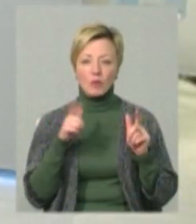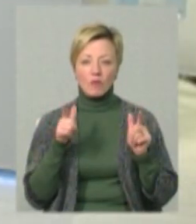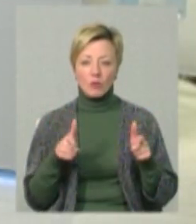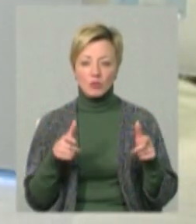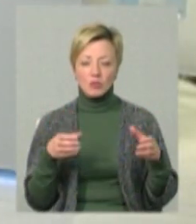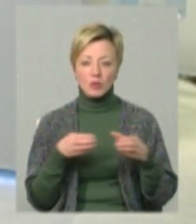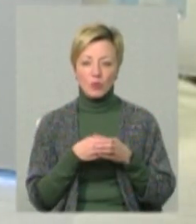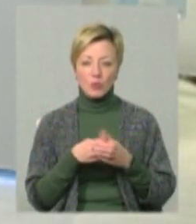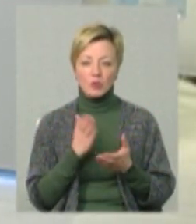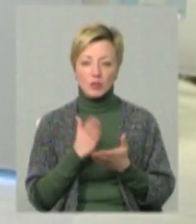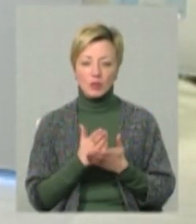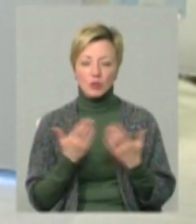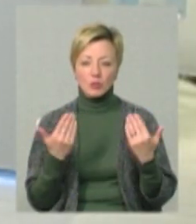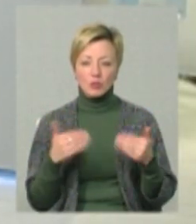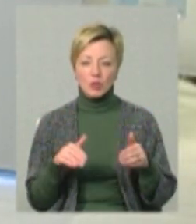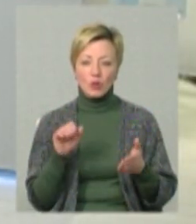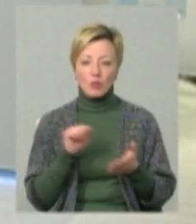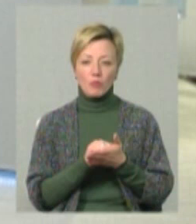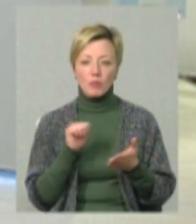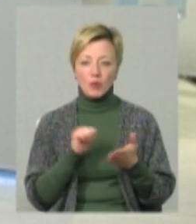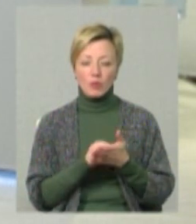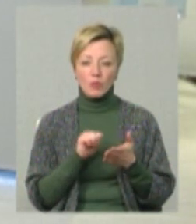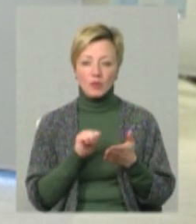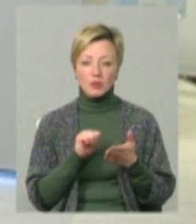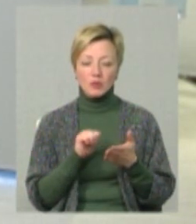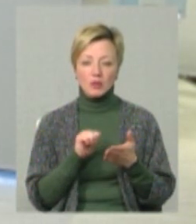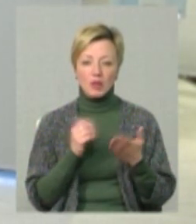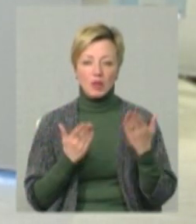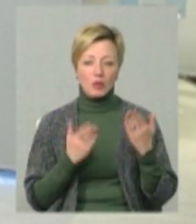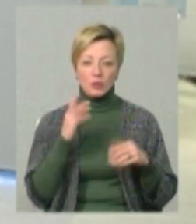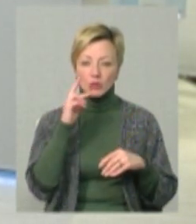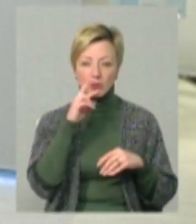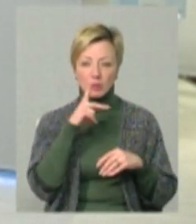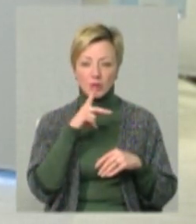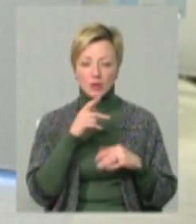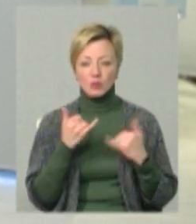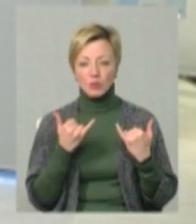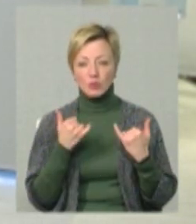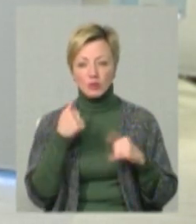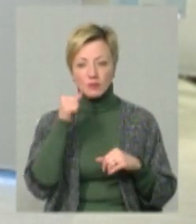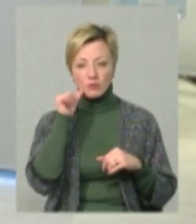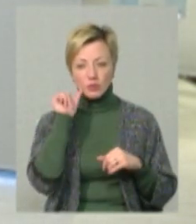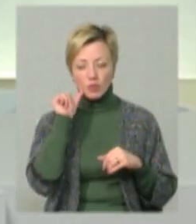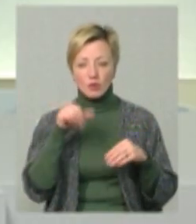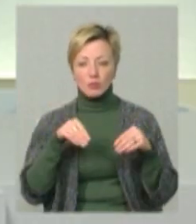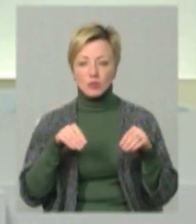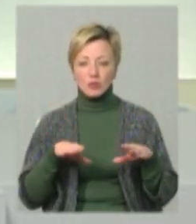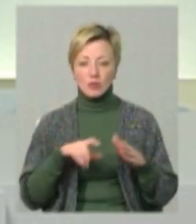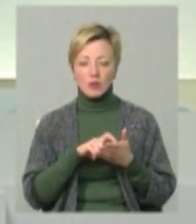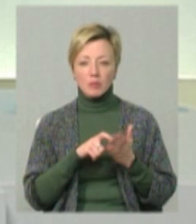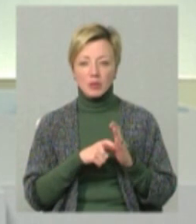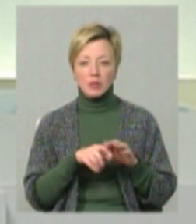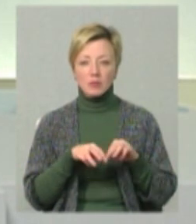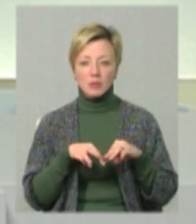добровольчі загони. Є вже опубліковано, якщо не помиляюсь, сьогодні чи вчора постанову